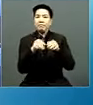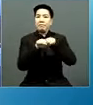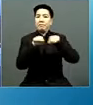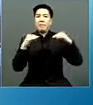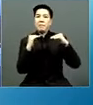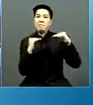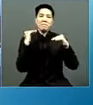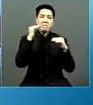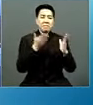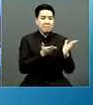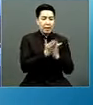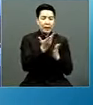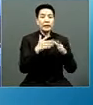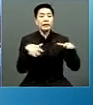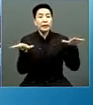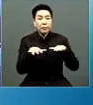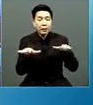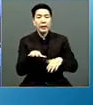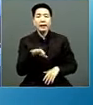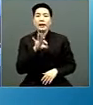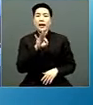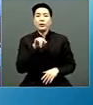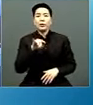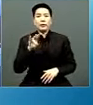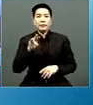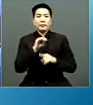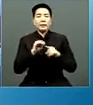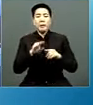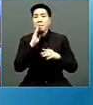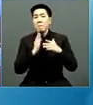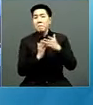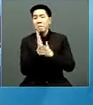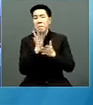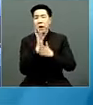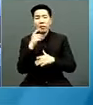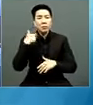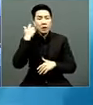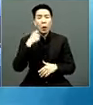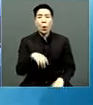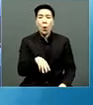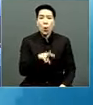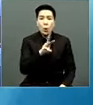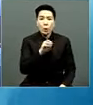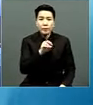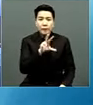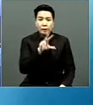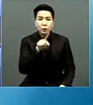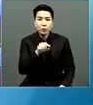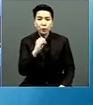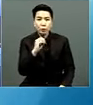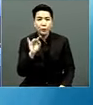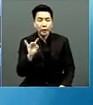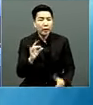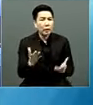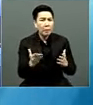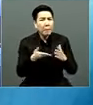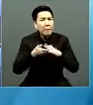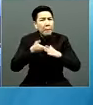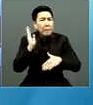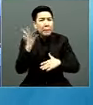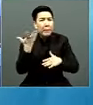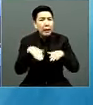เกณฑ์มาตรฐานธรรมดาเนี่ยก็คือร้อยละ 9.7 แต่ว่าไม่ผ่านเกณฑ์ถึง 63.08 คำว่าไม่ผ่